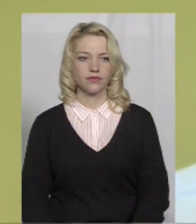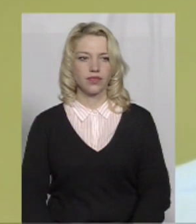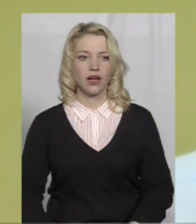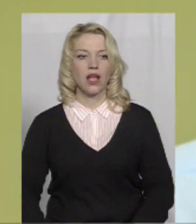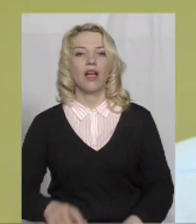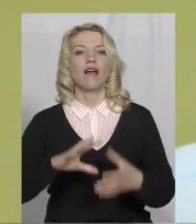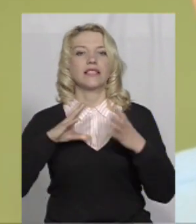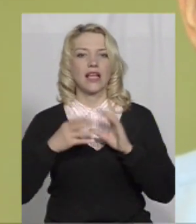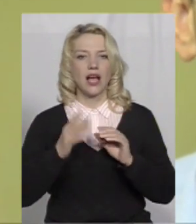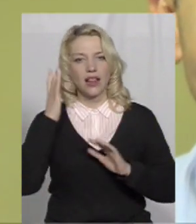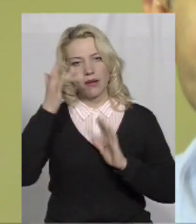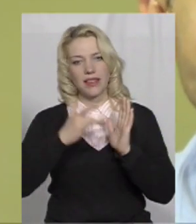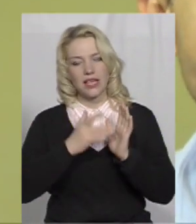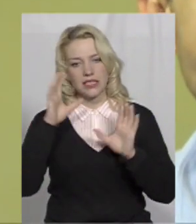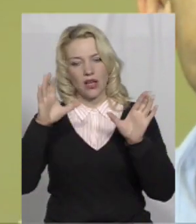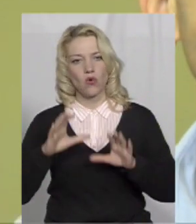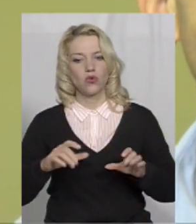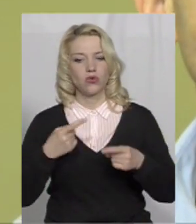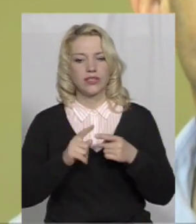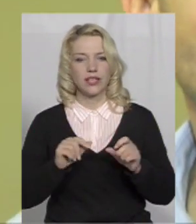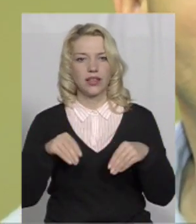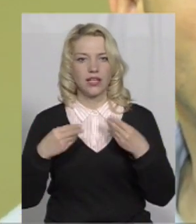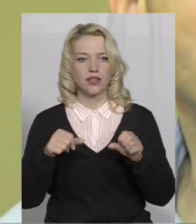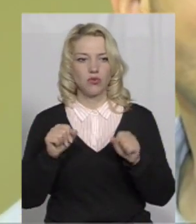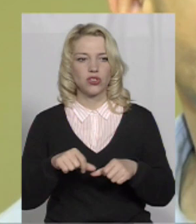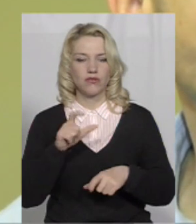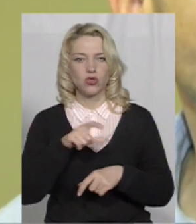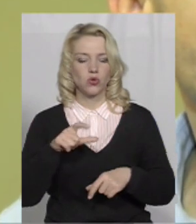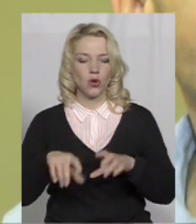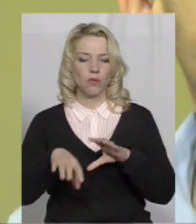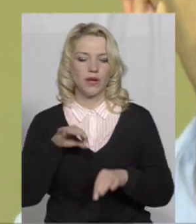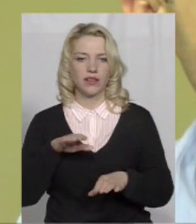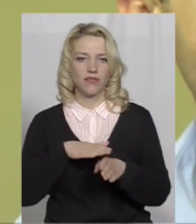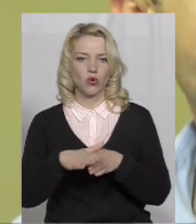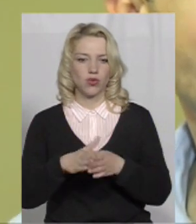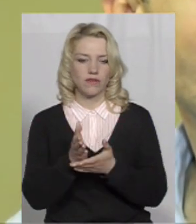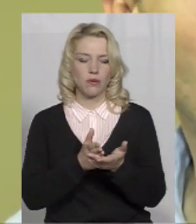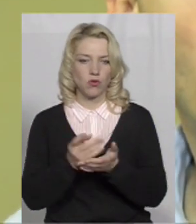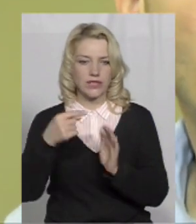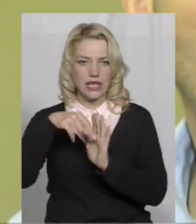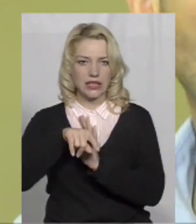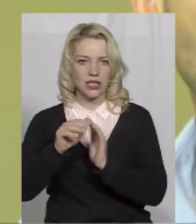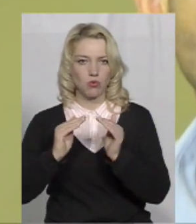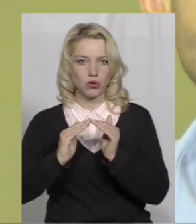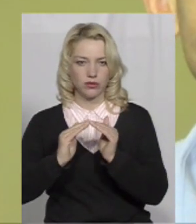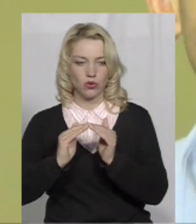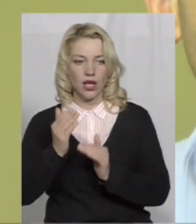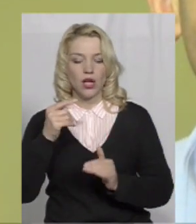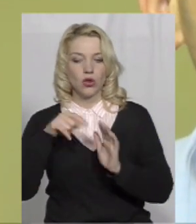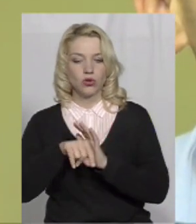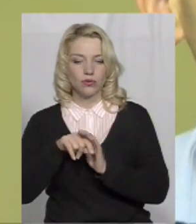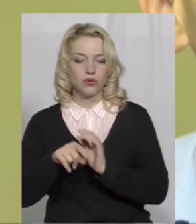Загальна мета закону – це дати можливість самим людям обирати виконавців послуг всередині будинку, тобто